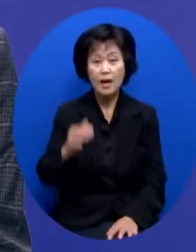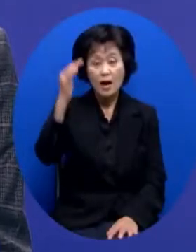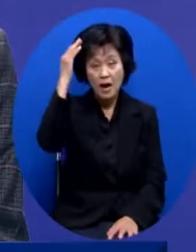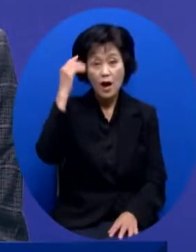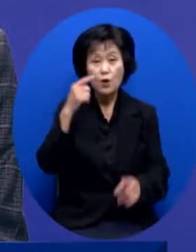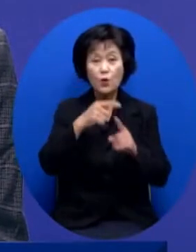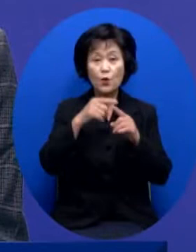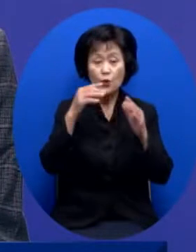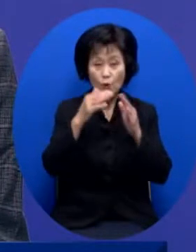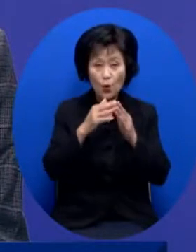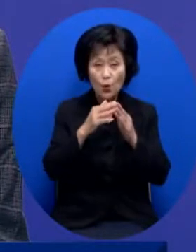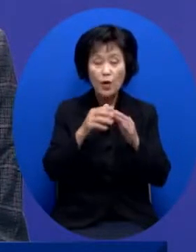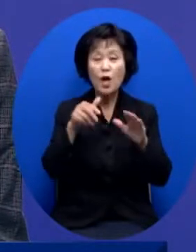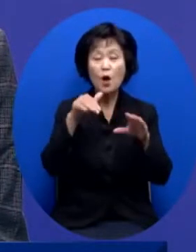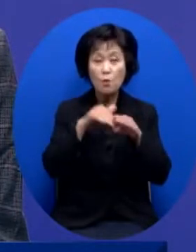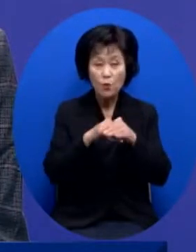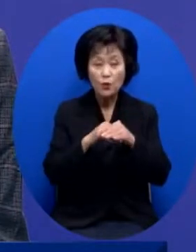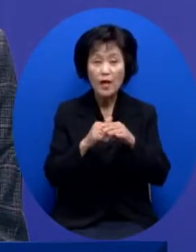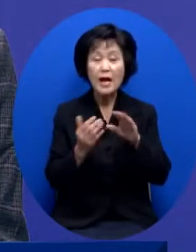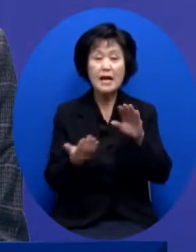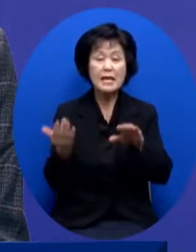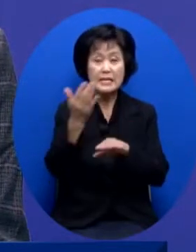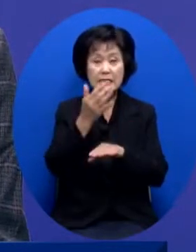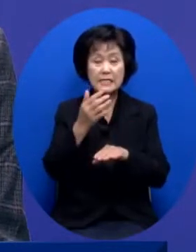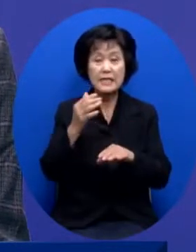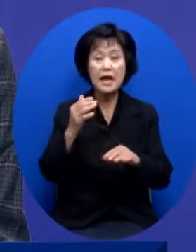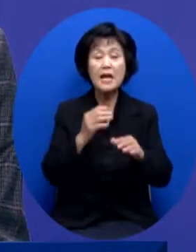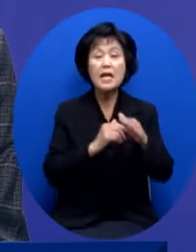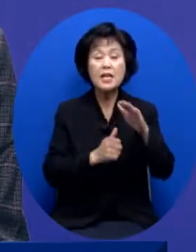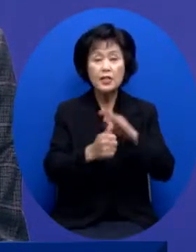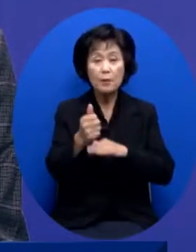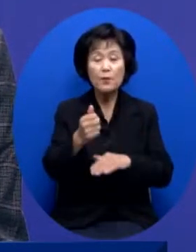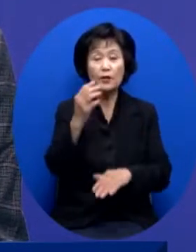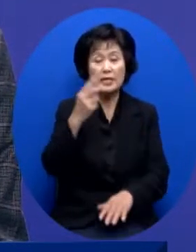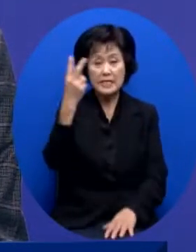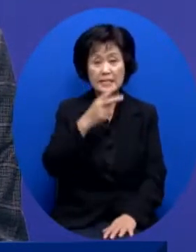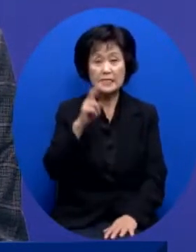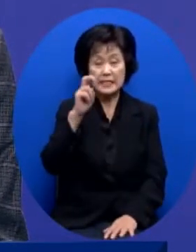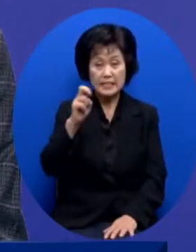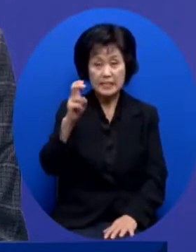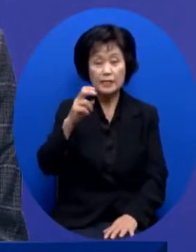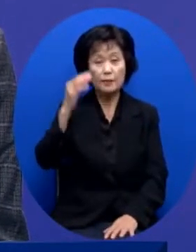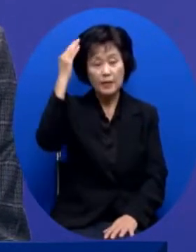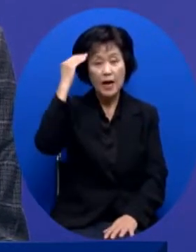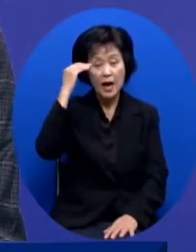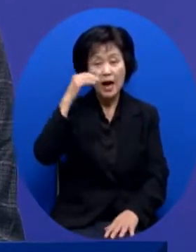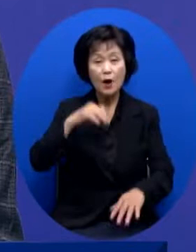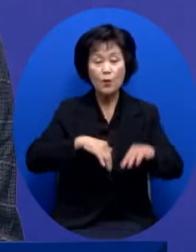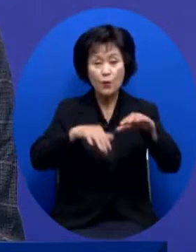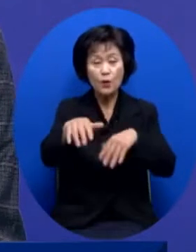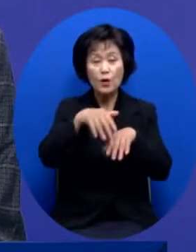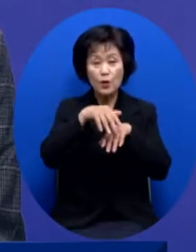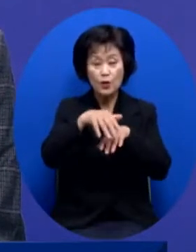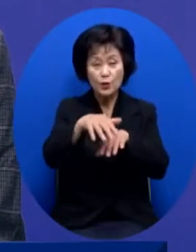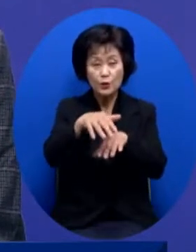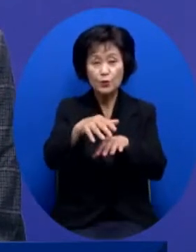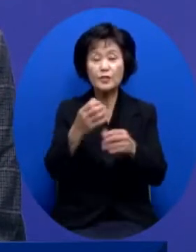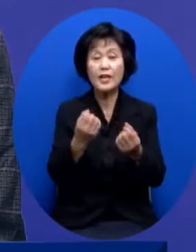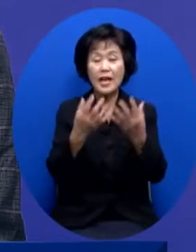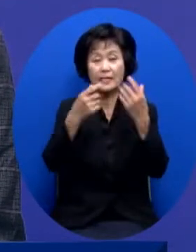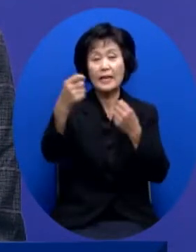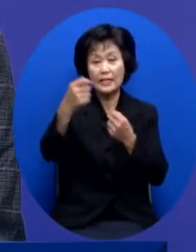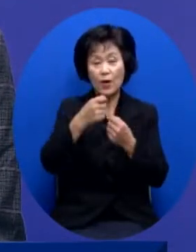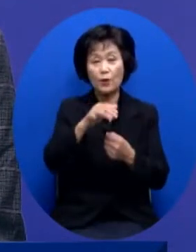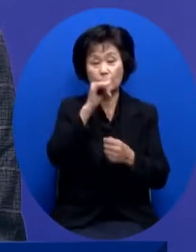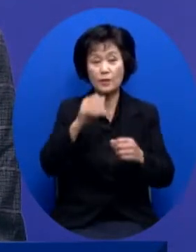한국교회의 기독문화를 넘어 우리 사회를 대표하는 문화축제인 2022 코리아 퍼레이드가 다가오고 있습니다. 장애인을 대상으로 하는 댄스